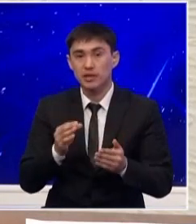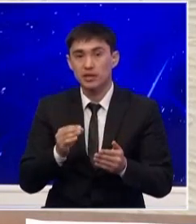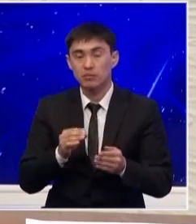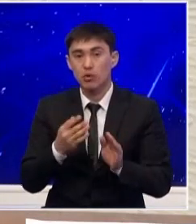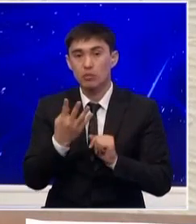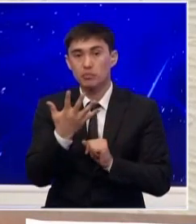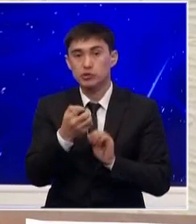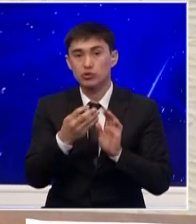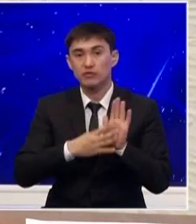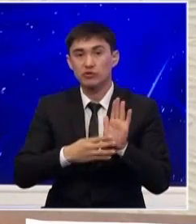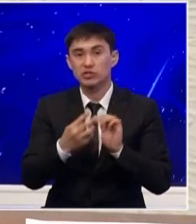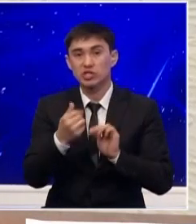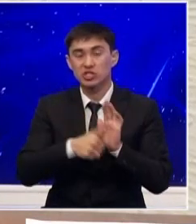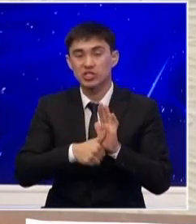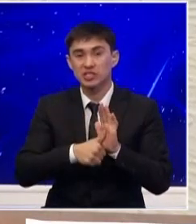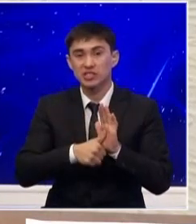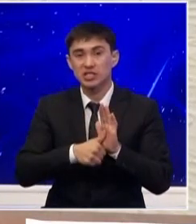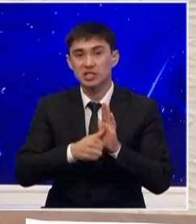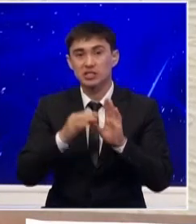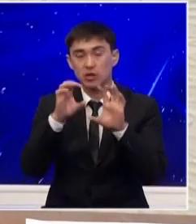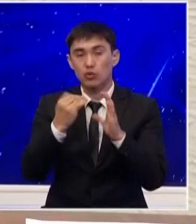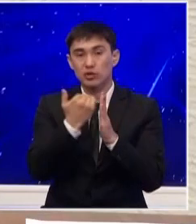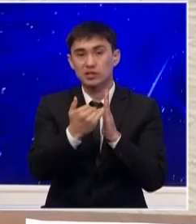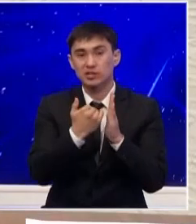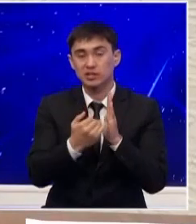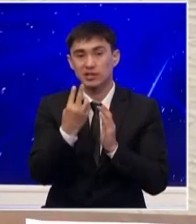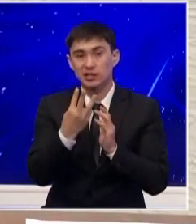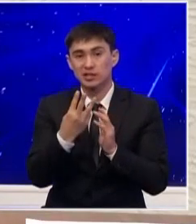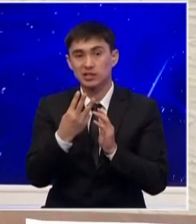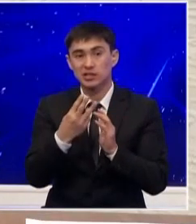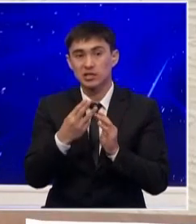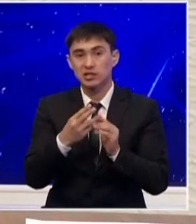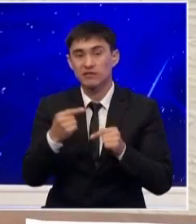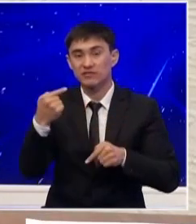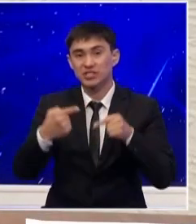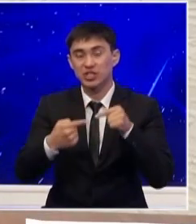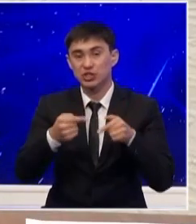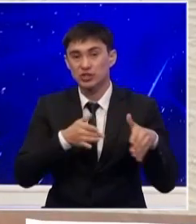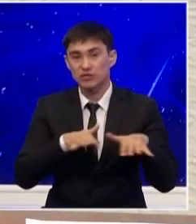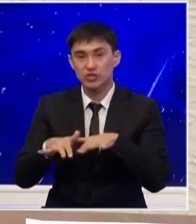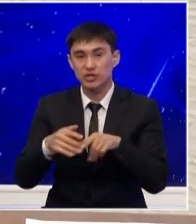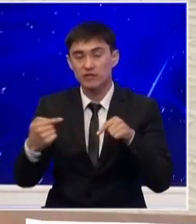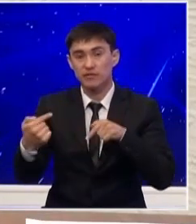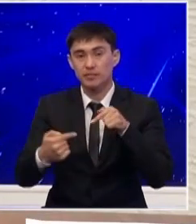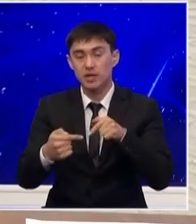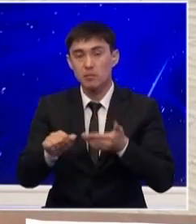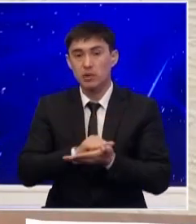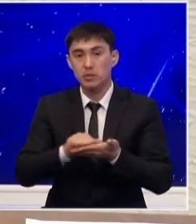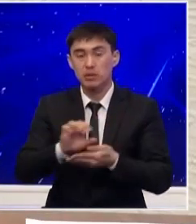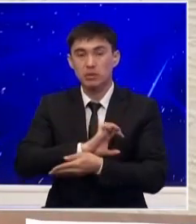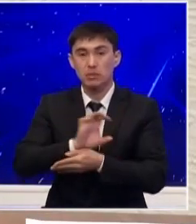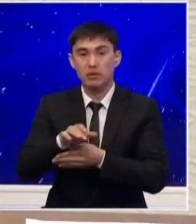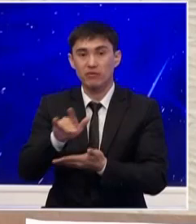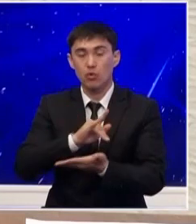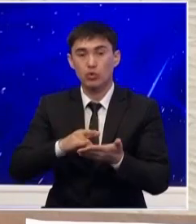статье 596, части 3, то есть на выезд на встречную полосу движения. Все данные материалы были направлены в